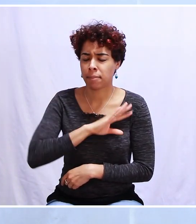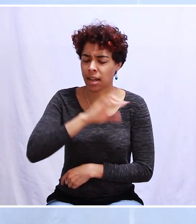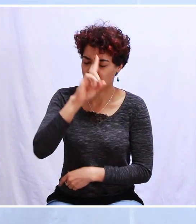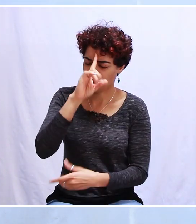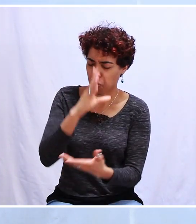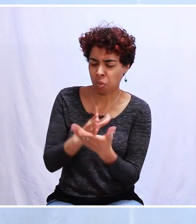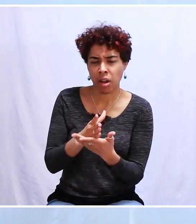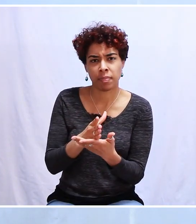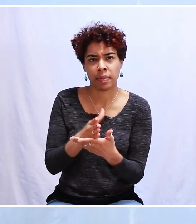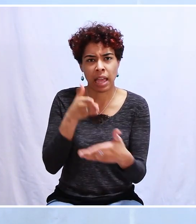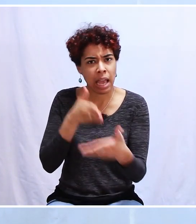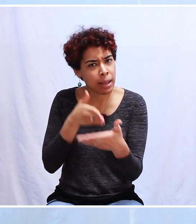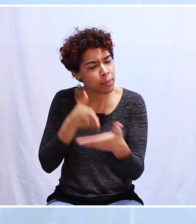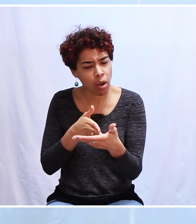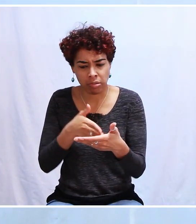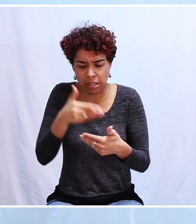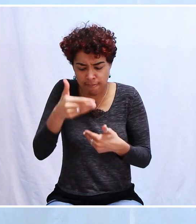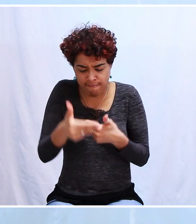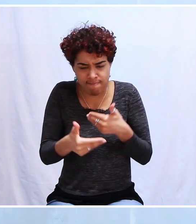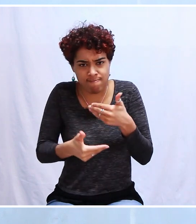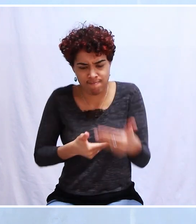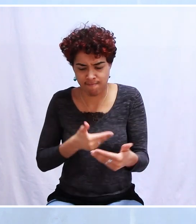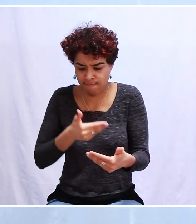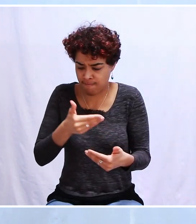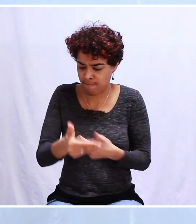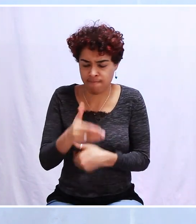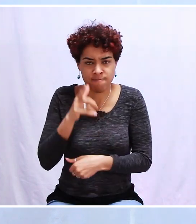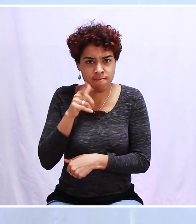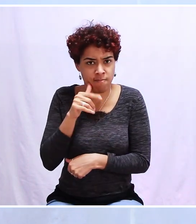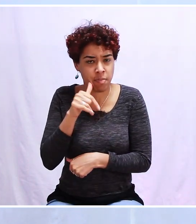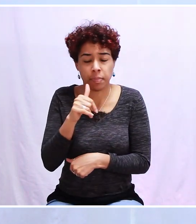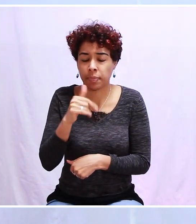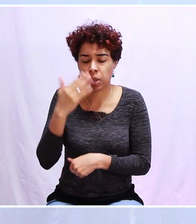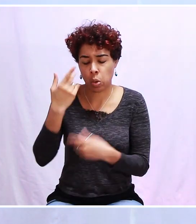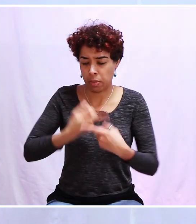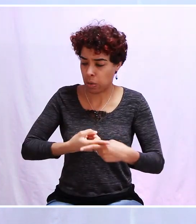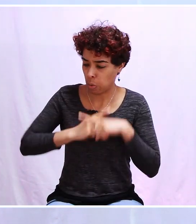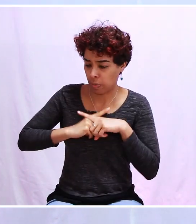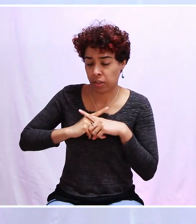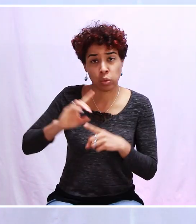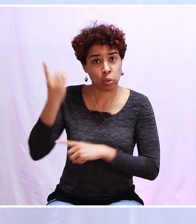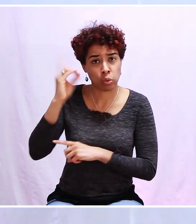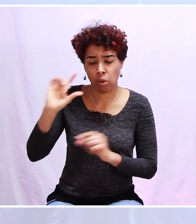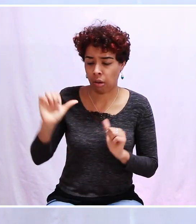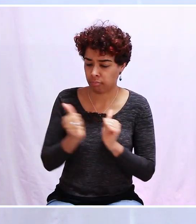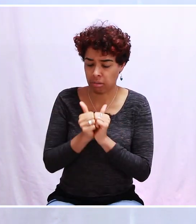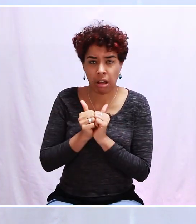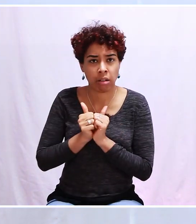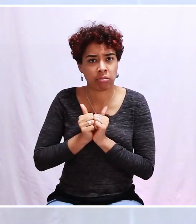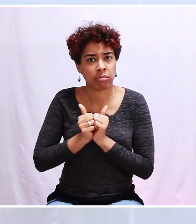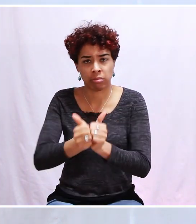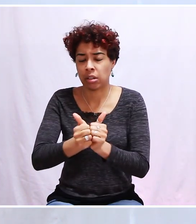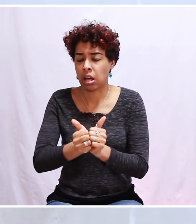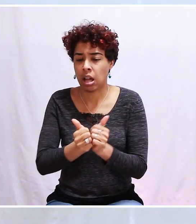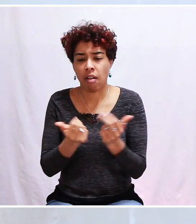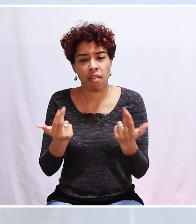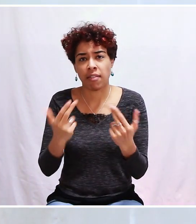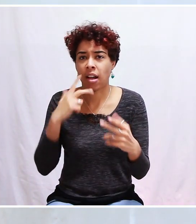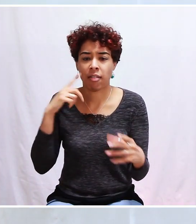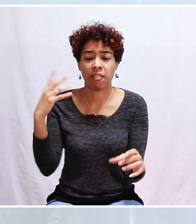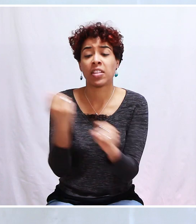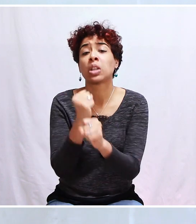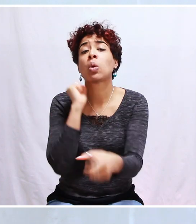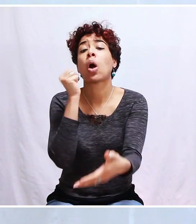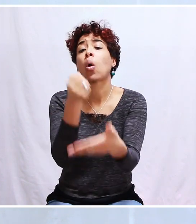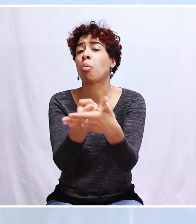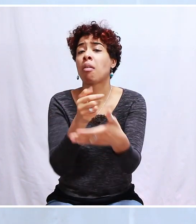dans l'épreuve, en étant, dans cette conviction que de toute manière, Dieu est avec moi et ça va être la victoire au